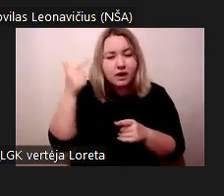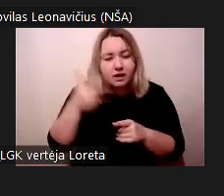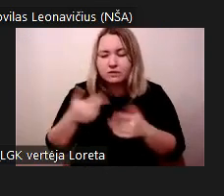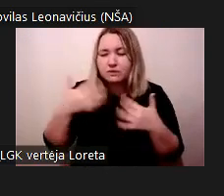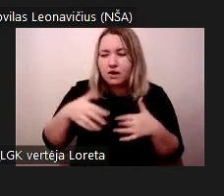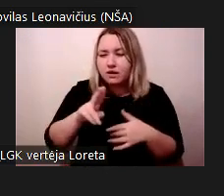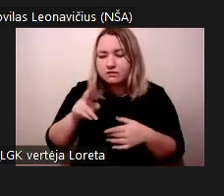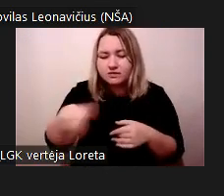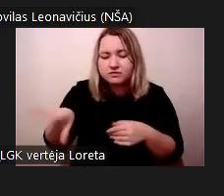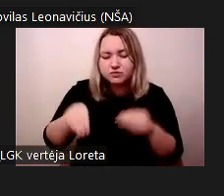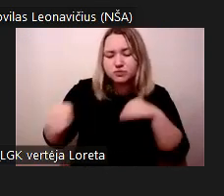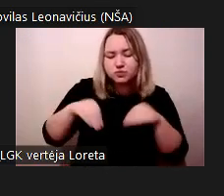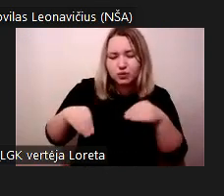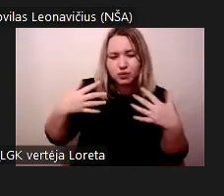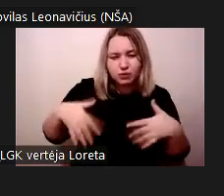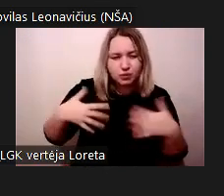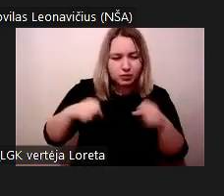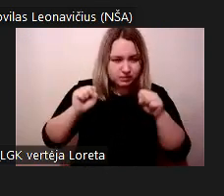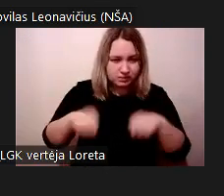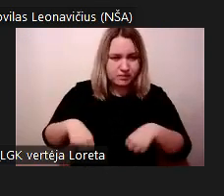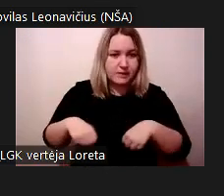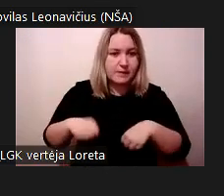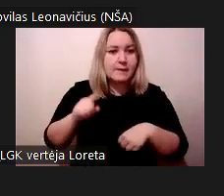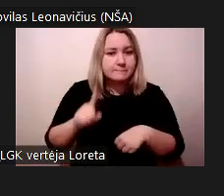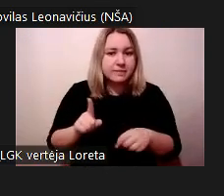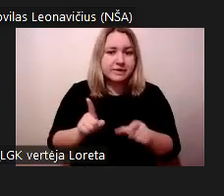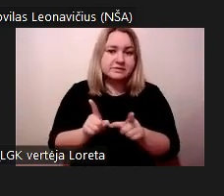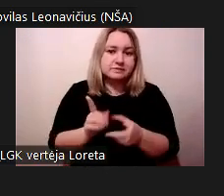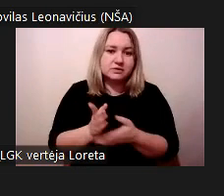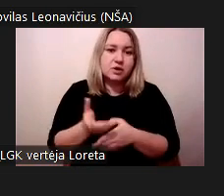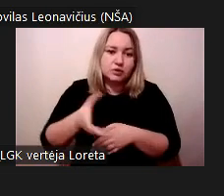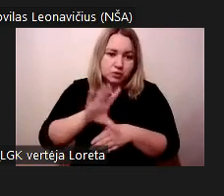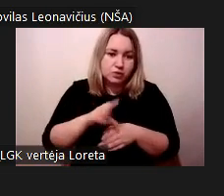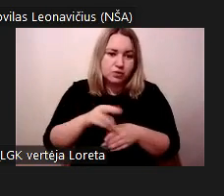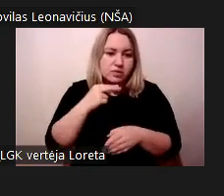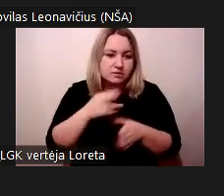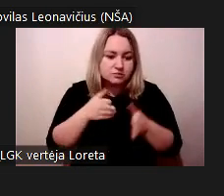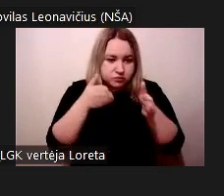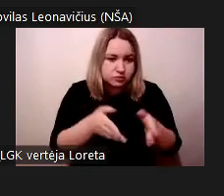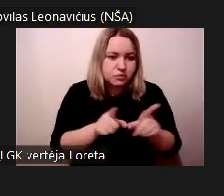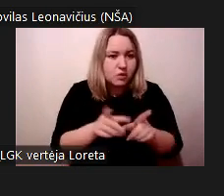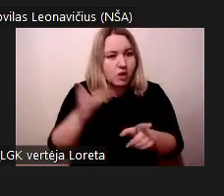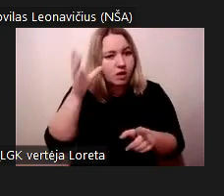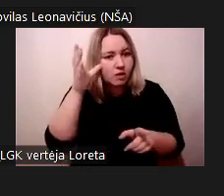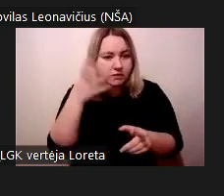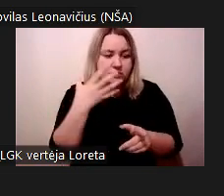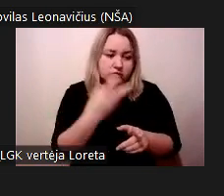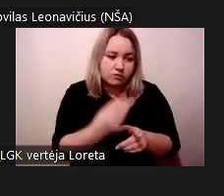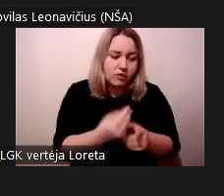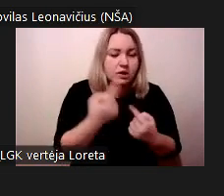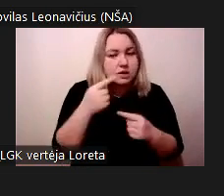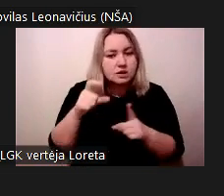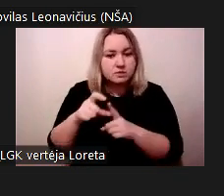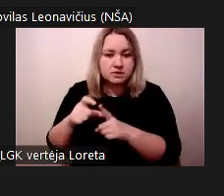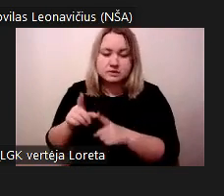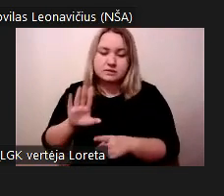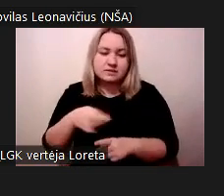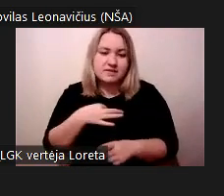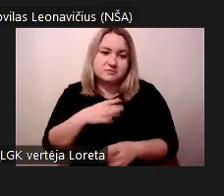toliau. Ir galbūt mes vis tik tai daugiau dėmesio galime skirti kompetencijų kitiems dalykams, nesvarbu